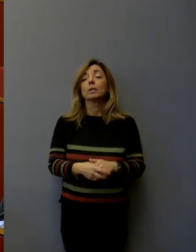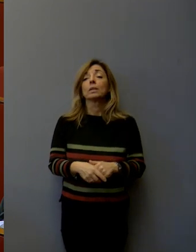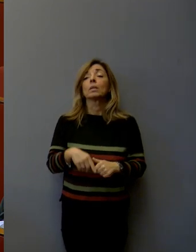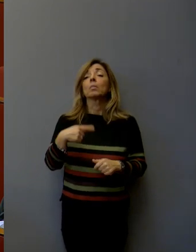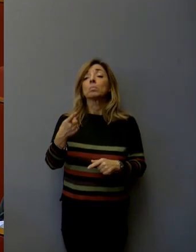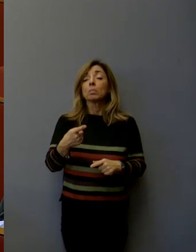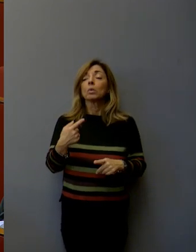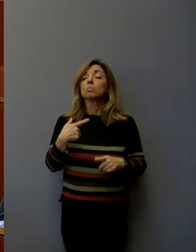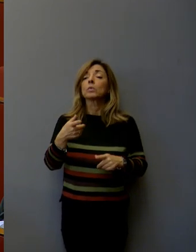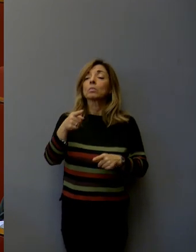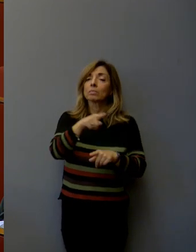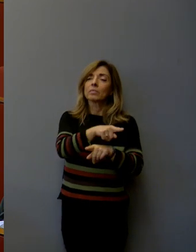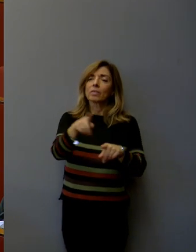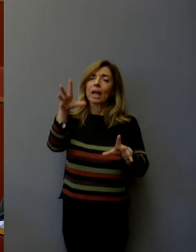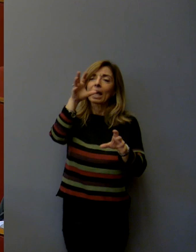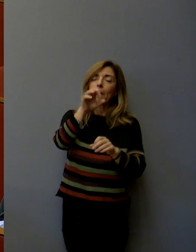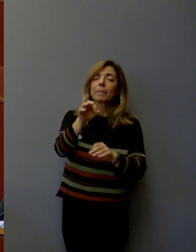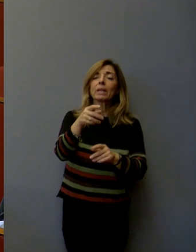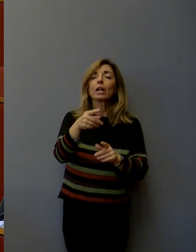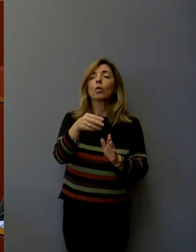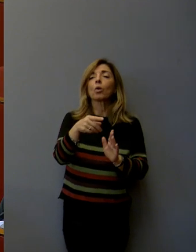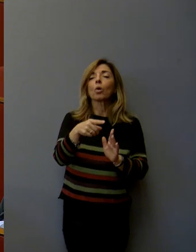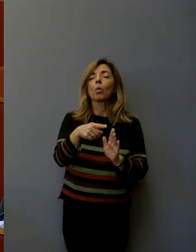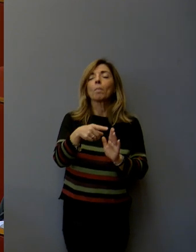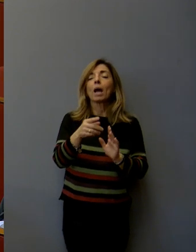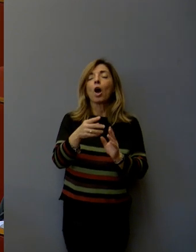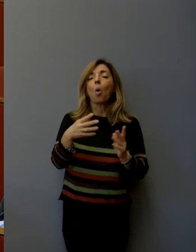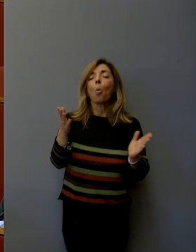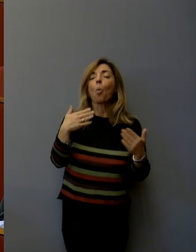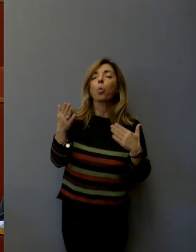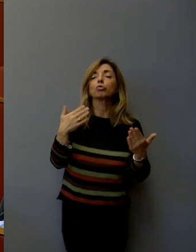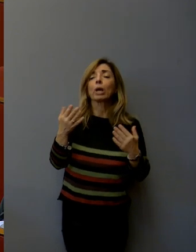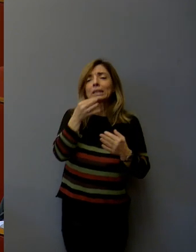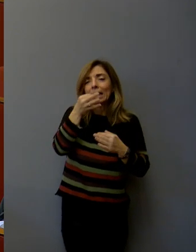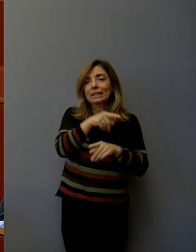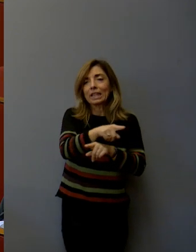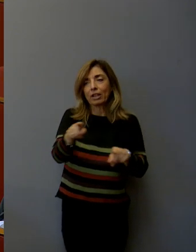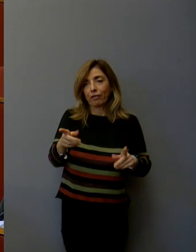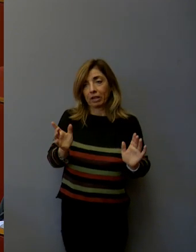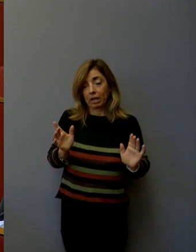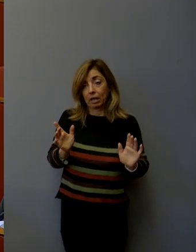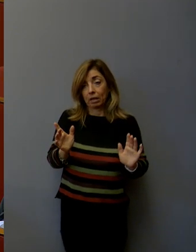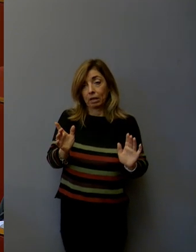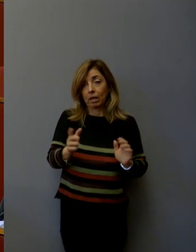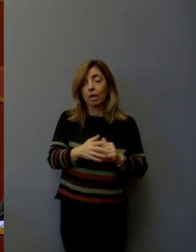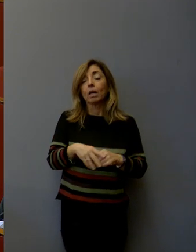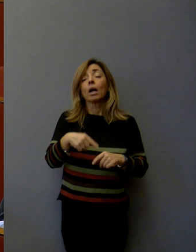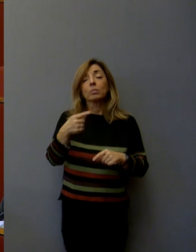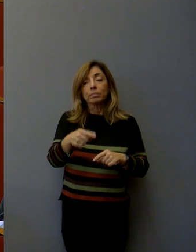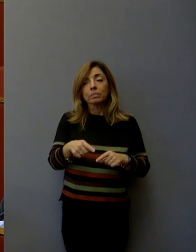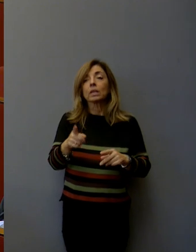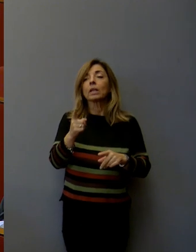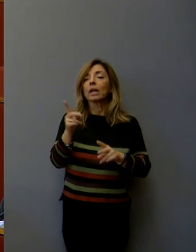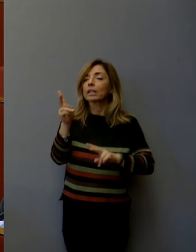mi verrà spiegata con quale criterio è stata pensata e anche qua la ricerca deve essere delle